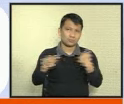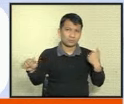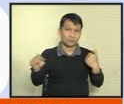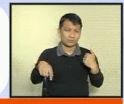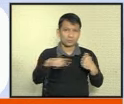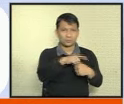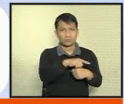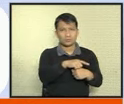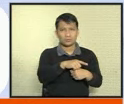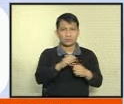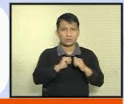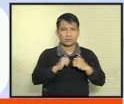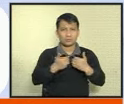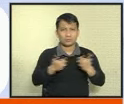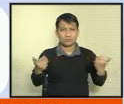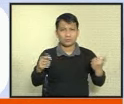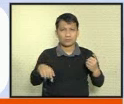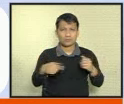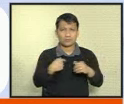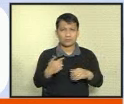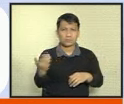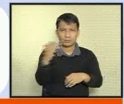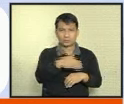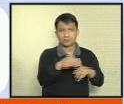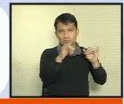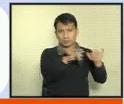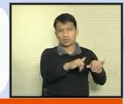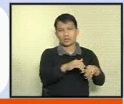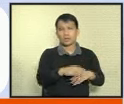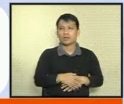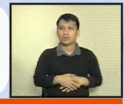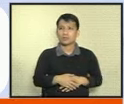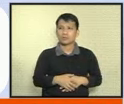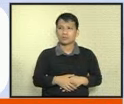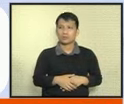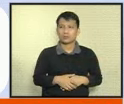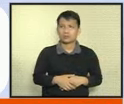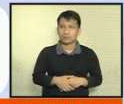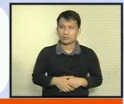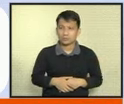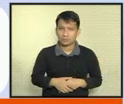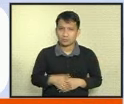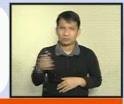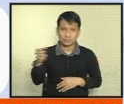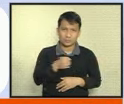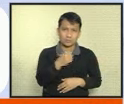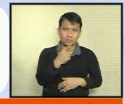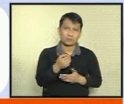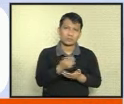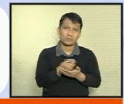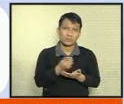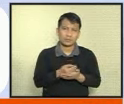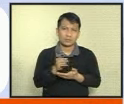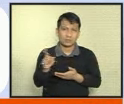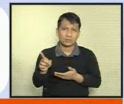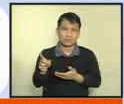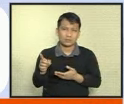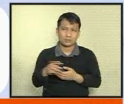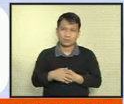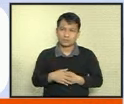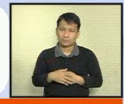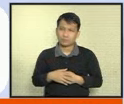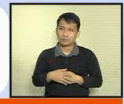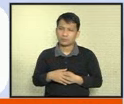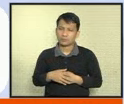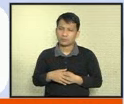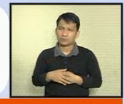at sa Muntinlupa. Doon lang po, kasi doon na po kami nag-stay yun. Gusto mo lang mabawi? Opo. Yung pera, 155? Yes,